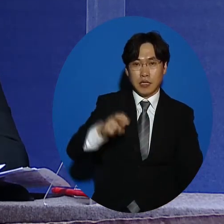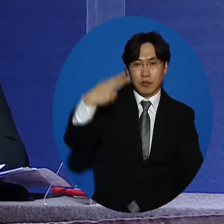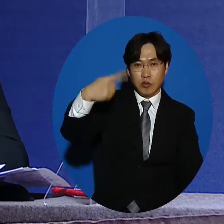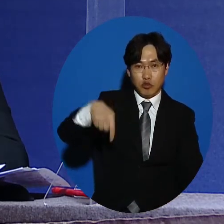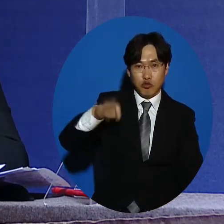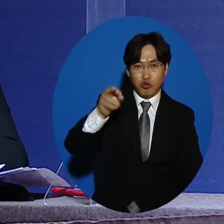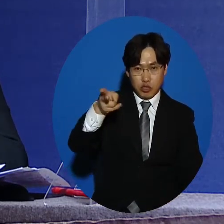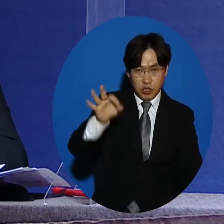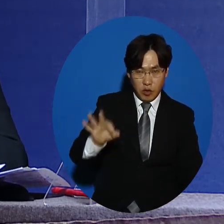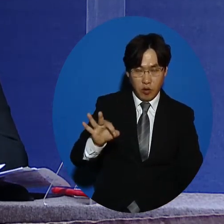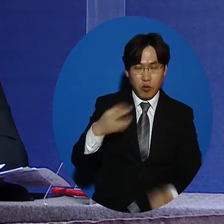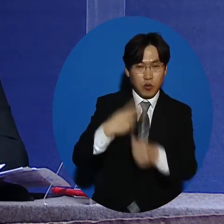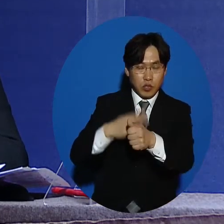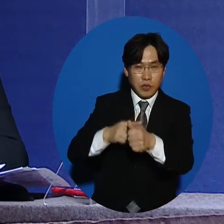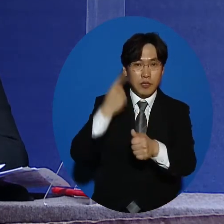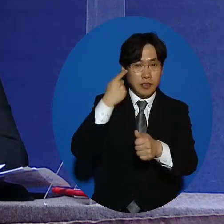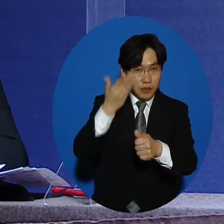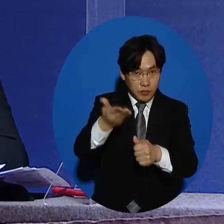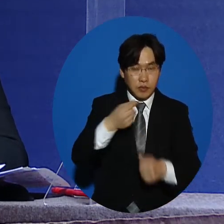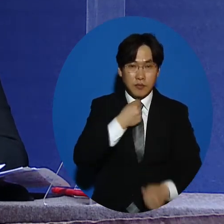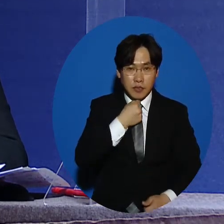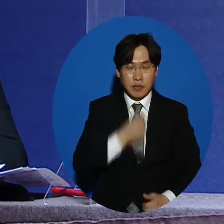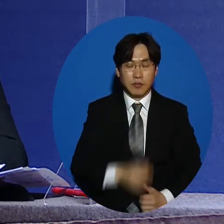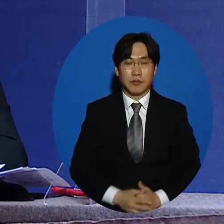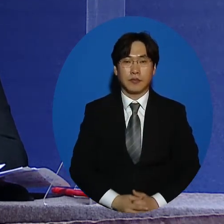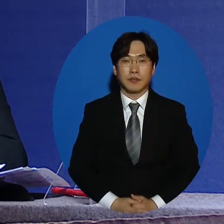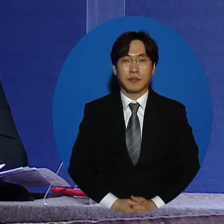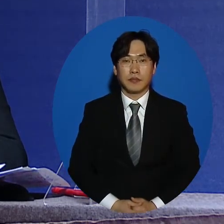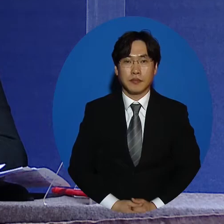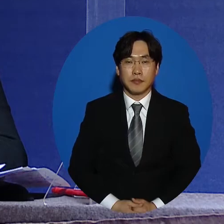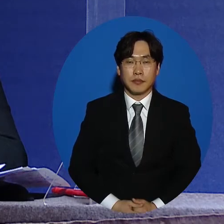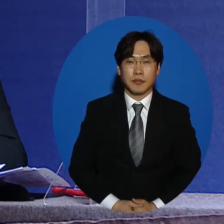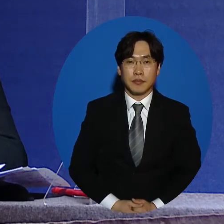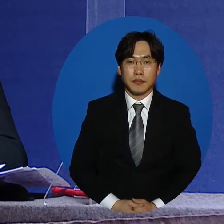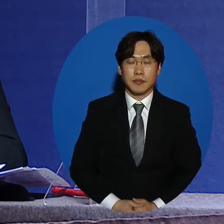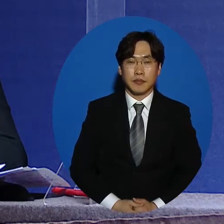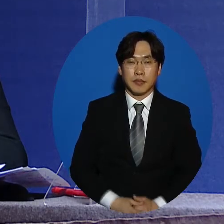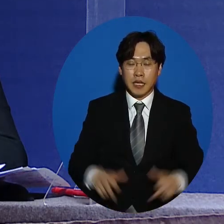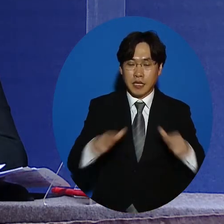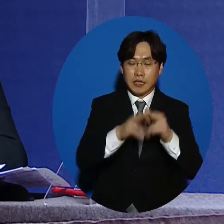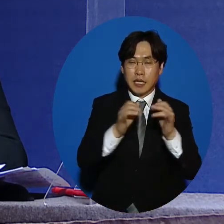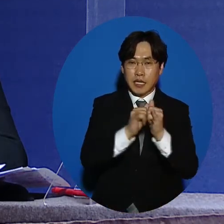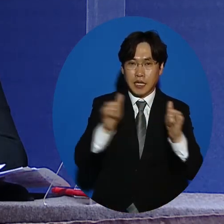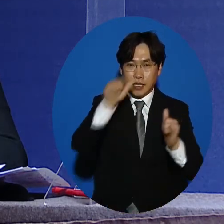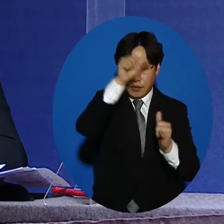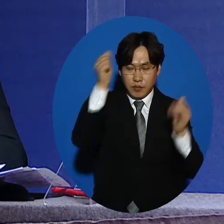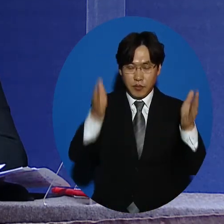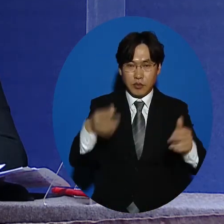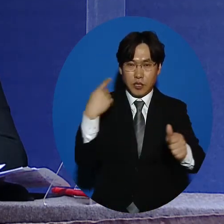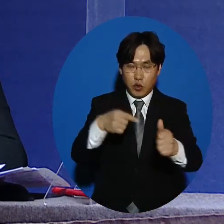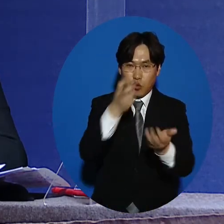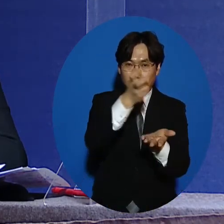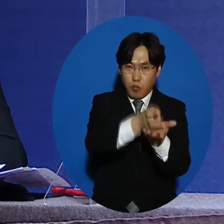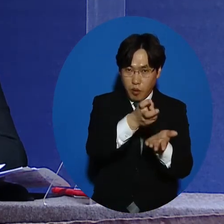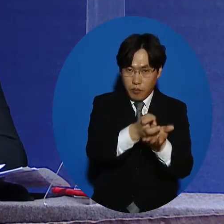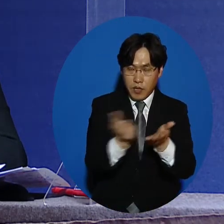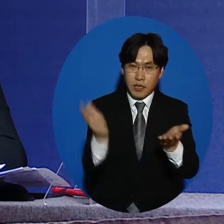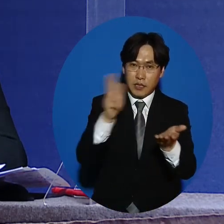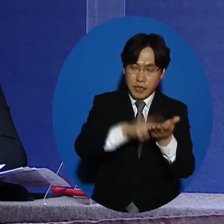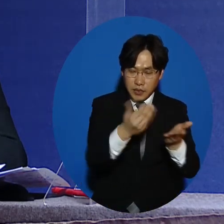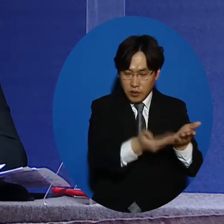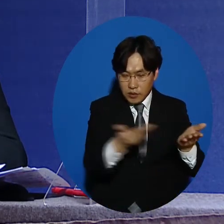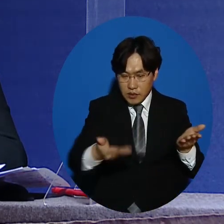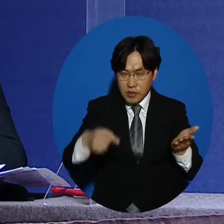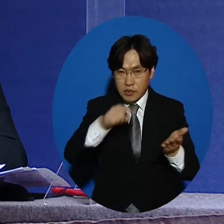한번 드려보겠습니다. 질문이 있습니다. 장애인 평생교육법 제정의